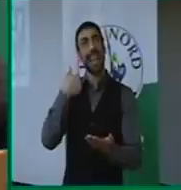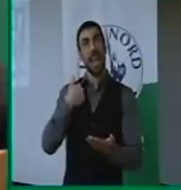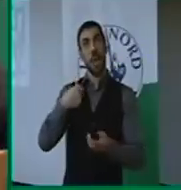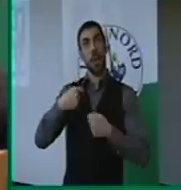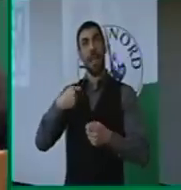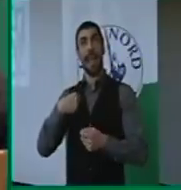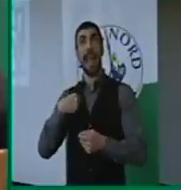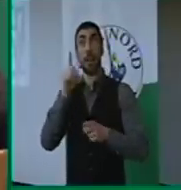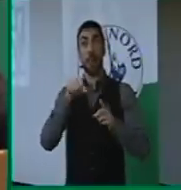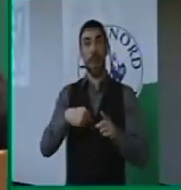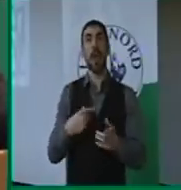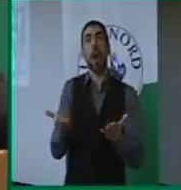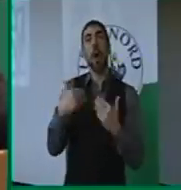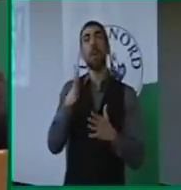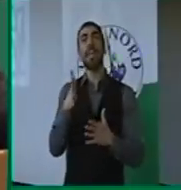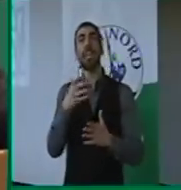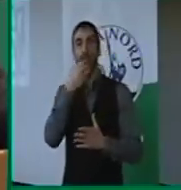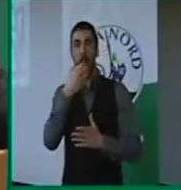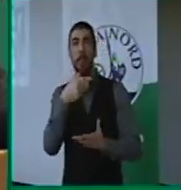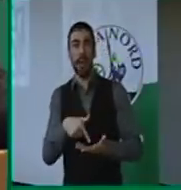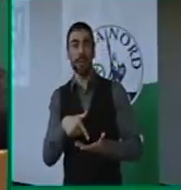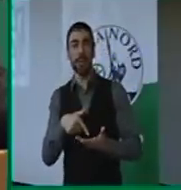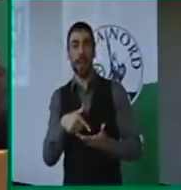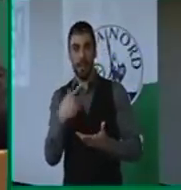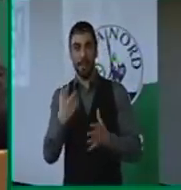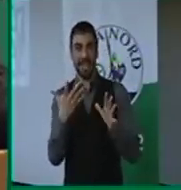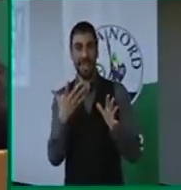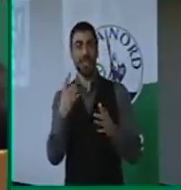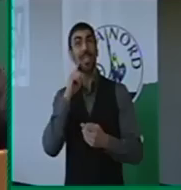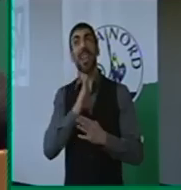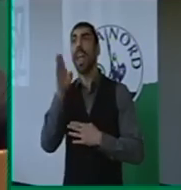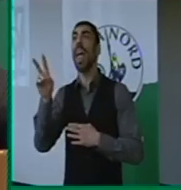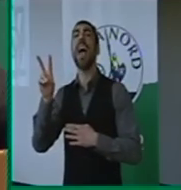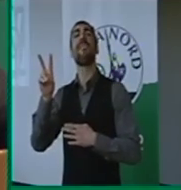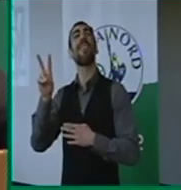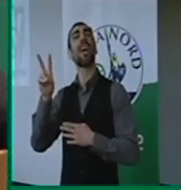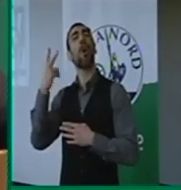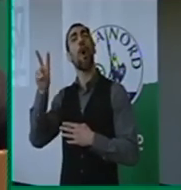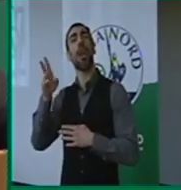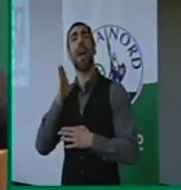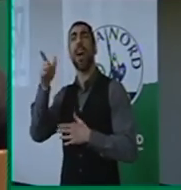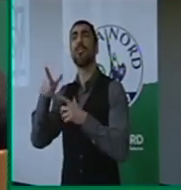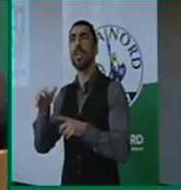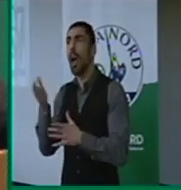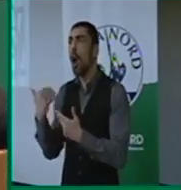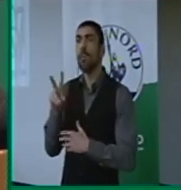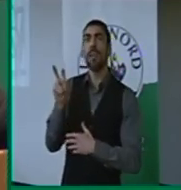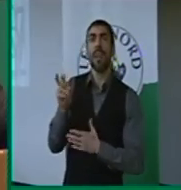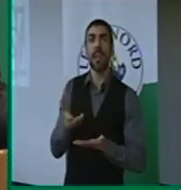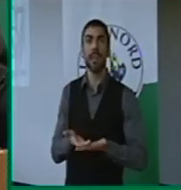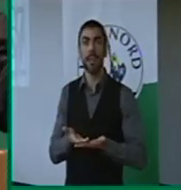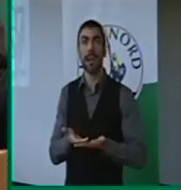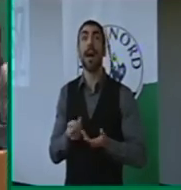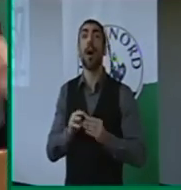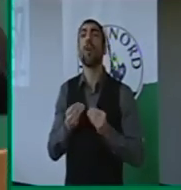va al mercato a Milano compra 10 pesche con quei 10 scudi se va a Verona ne compra 20 E allora